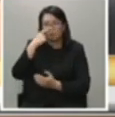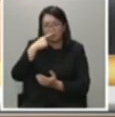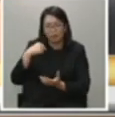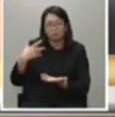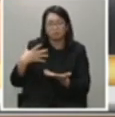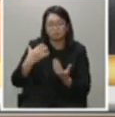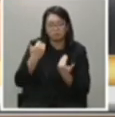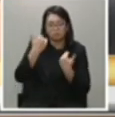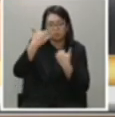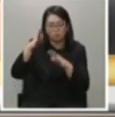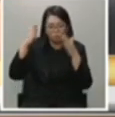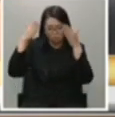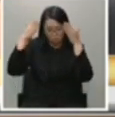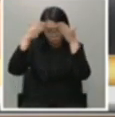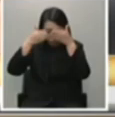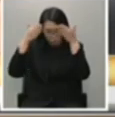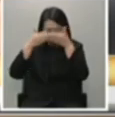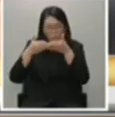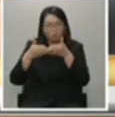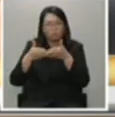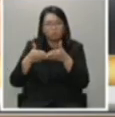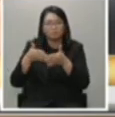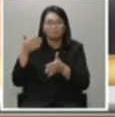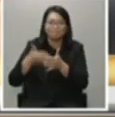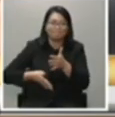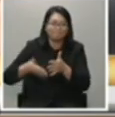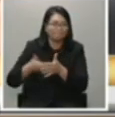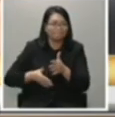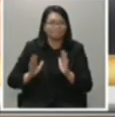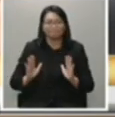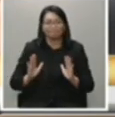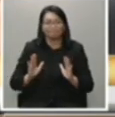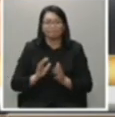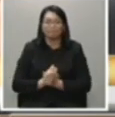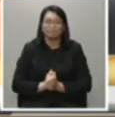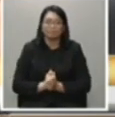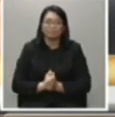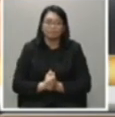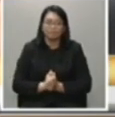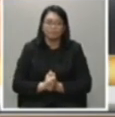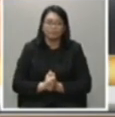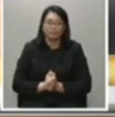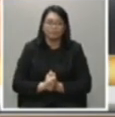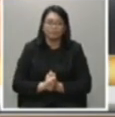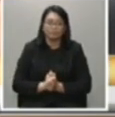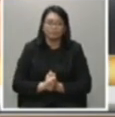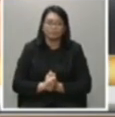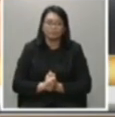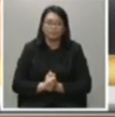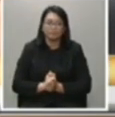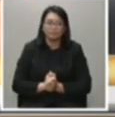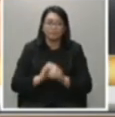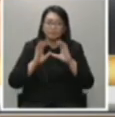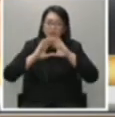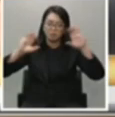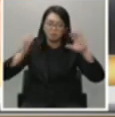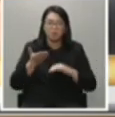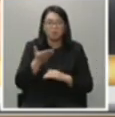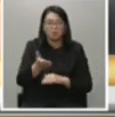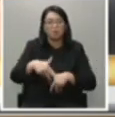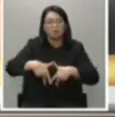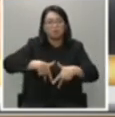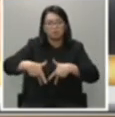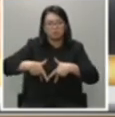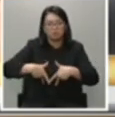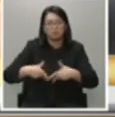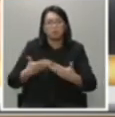ยส่งไปอินโดนีเซียได้โดยสะดวกทุกฤดูกาลค่ะรัฐบาลพลเอกประยุทธ์ทำได้อย่างมากแค่ขอให้พี่น้องเกษตรกร